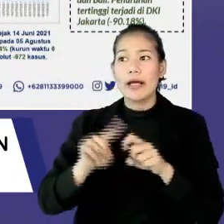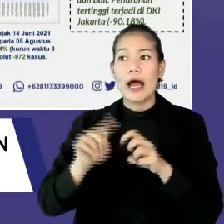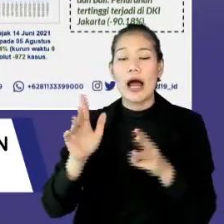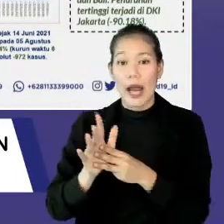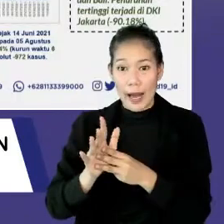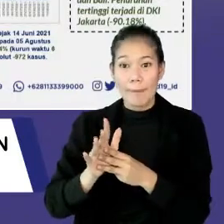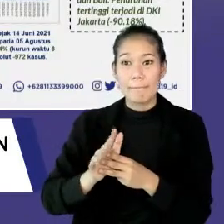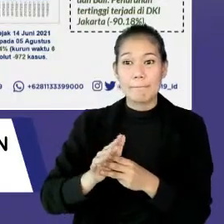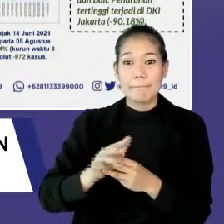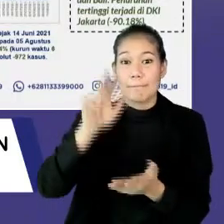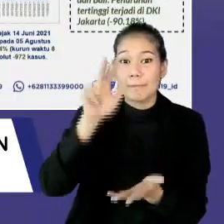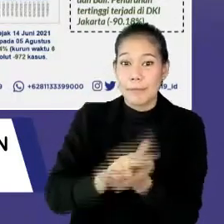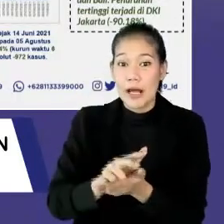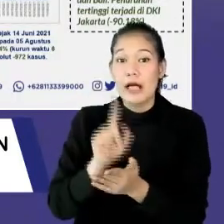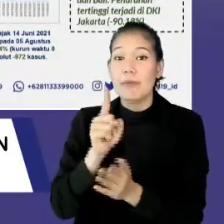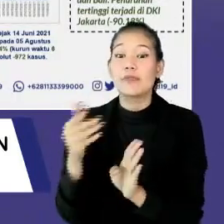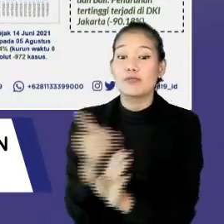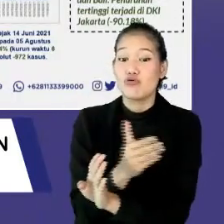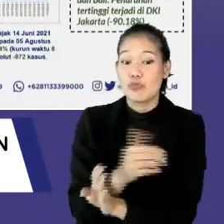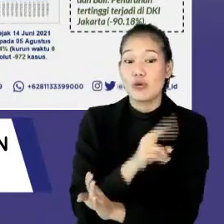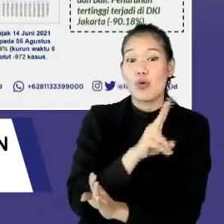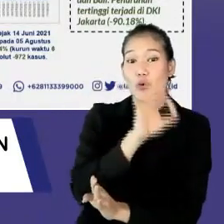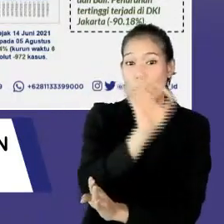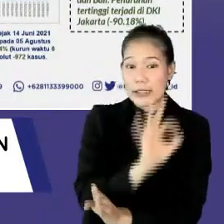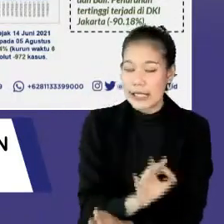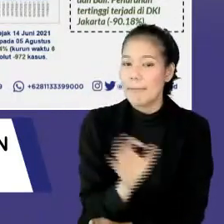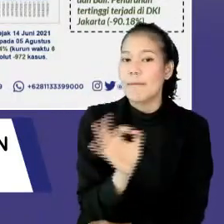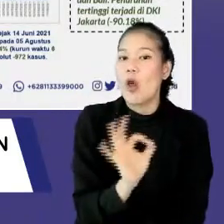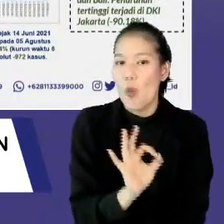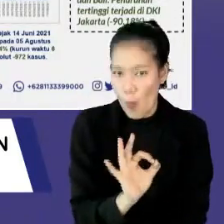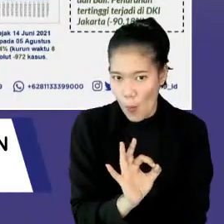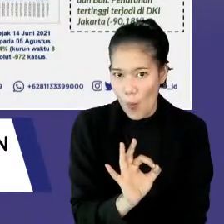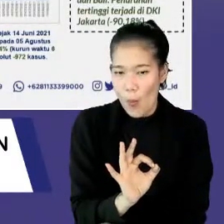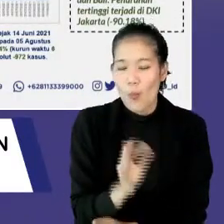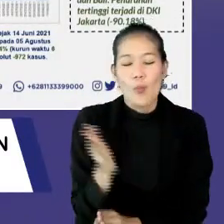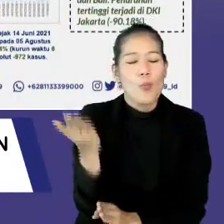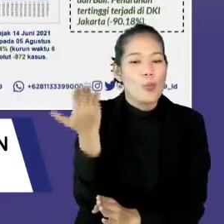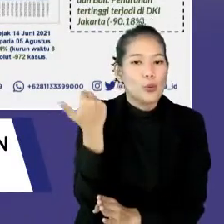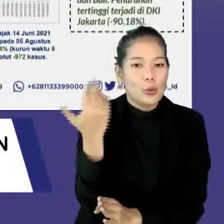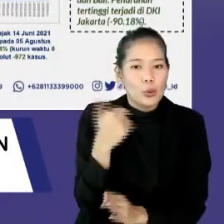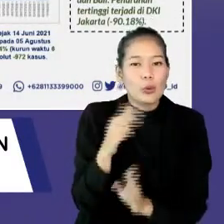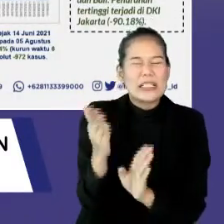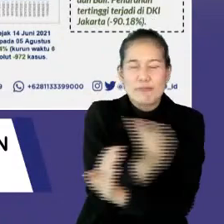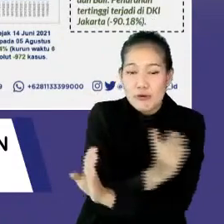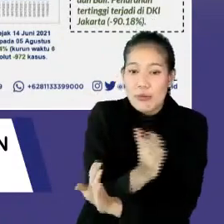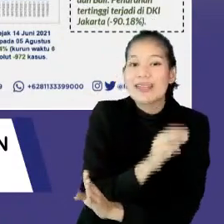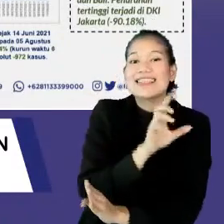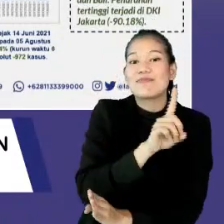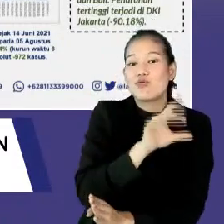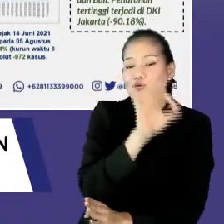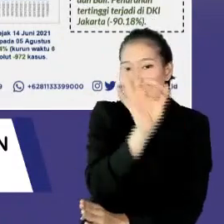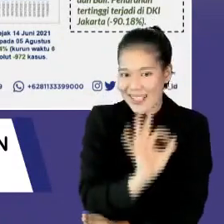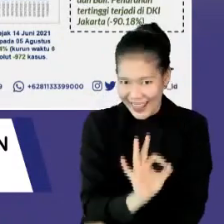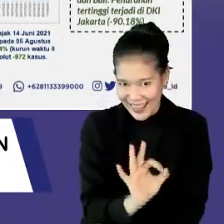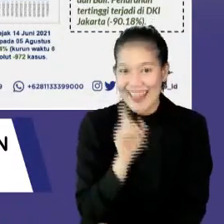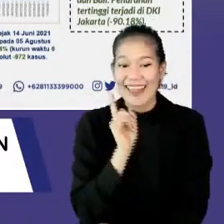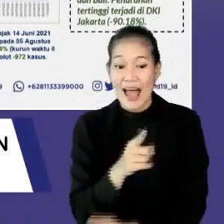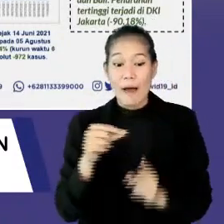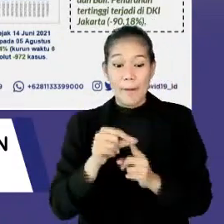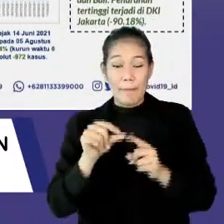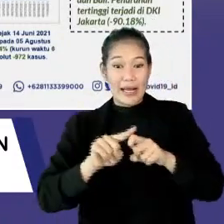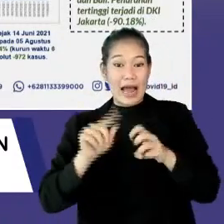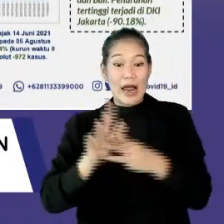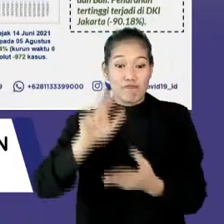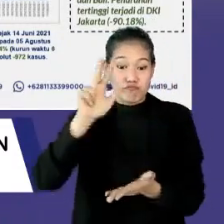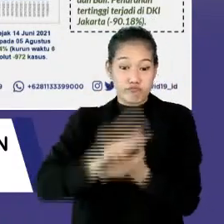Jawa. Sebelumnya belum ke angka 20%, Dokter Lula. Pekan lalu masih di bawah 10% sebenarnya. Inilah ketika kita perpanjang masa PPKM ini, kita